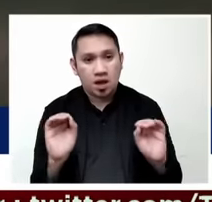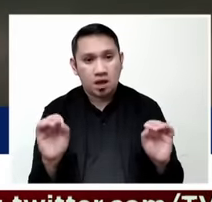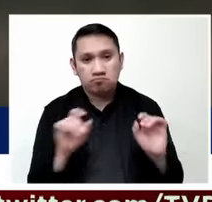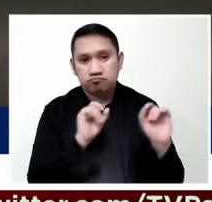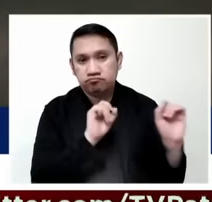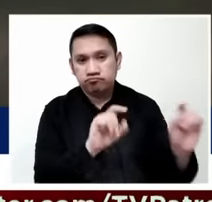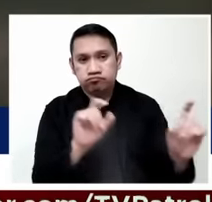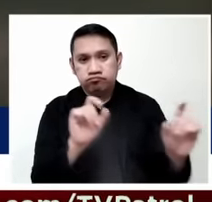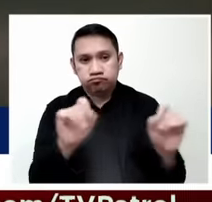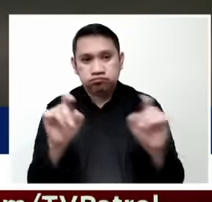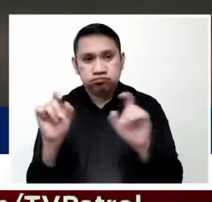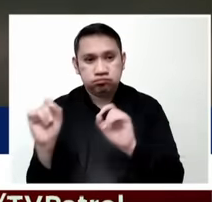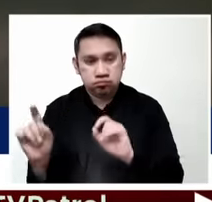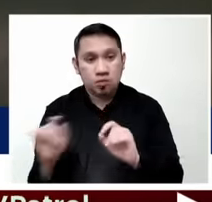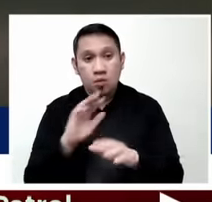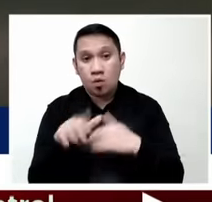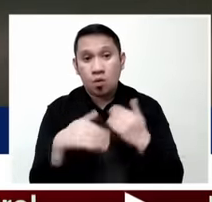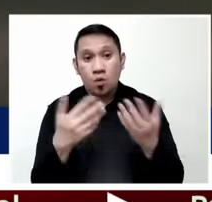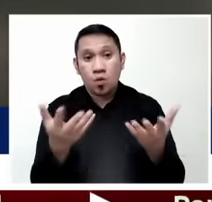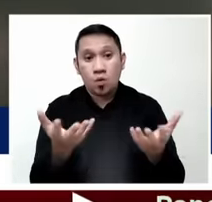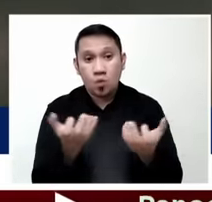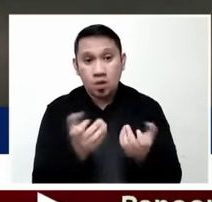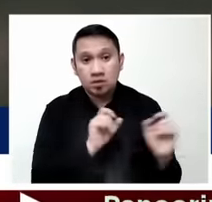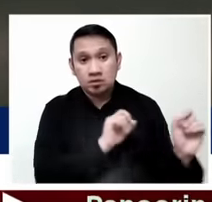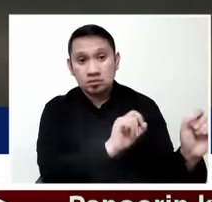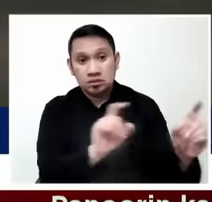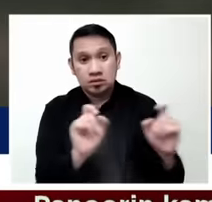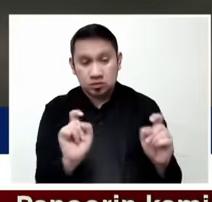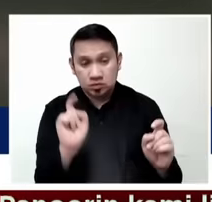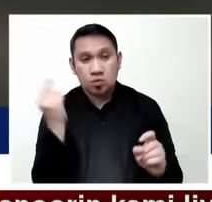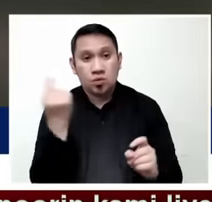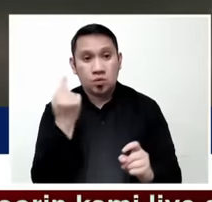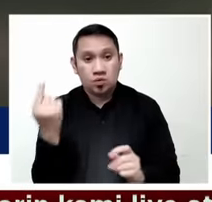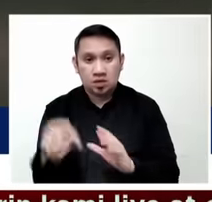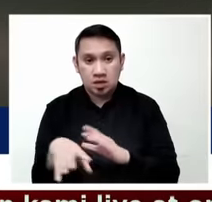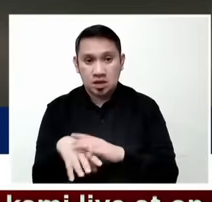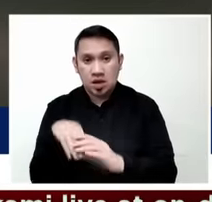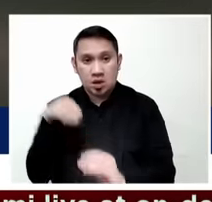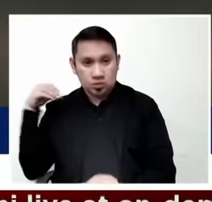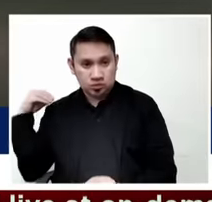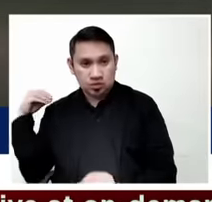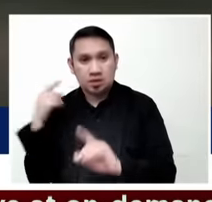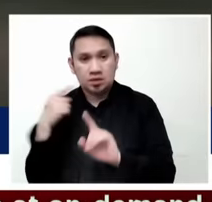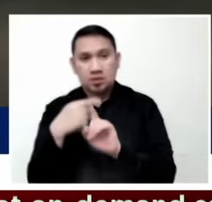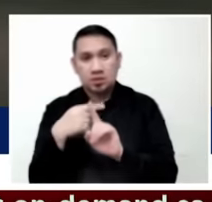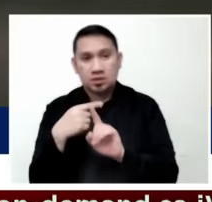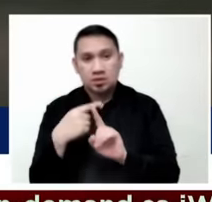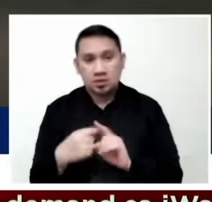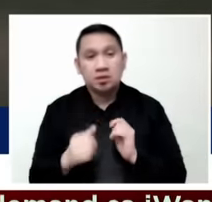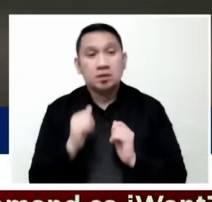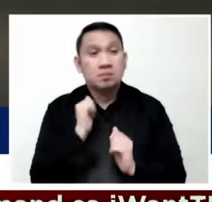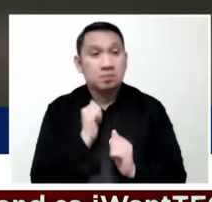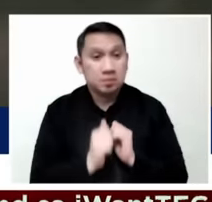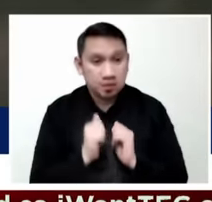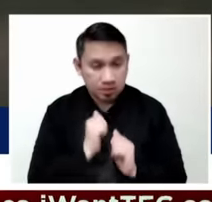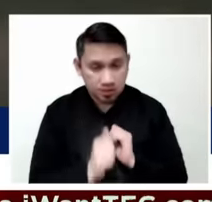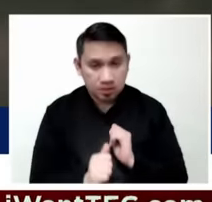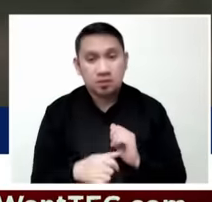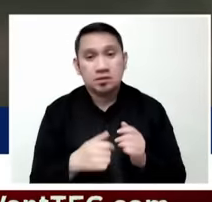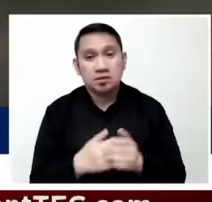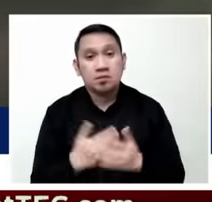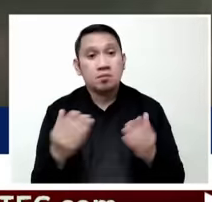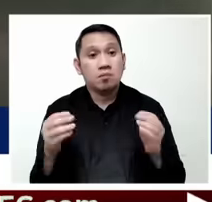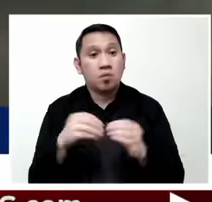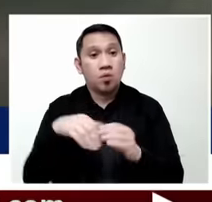lahat ng gustong magtinda ay dito lang sa labas ng Manila North Cemetery pupuesto. Ang ibig sabihin niyan ay bahagyang luluwag yung